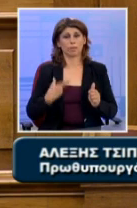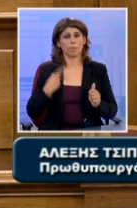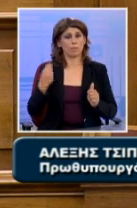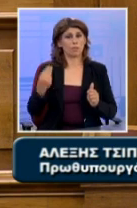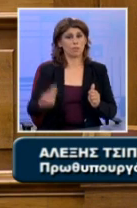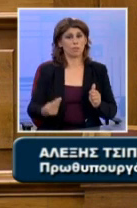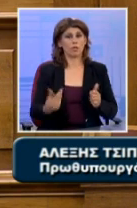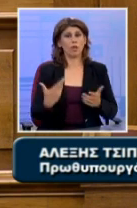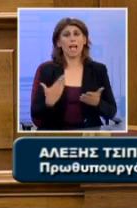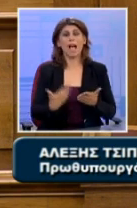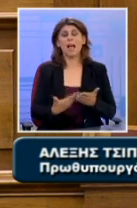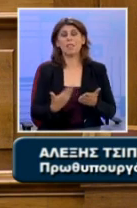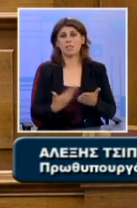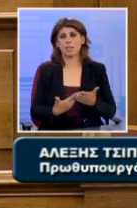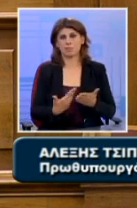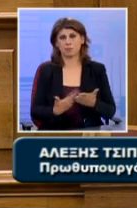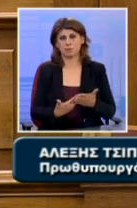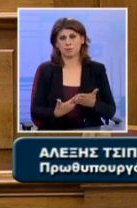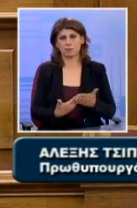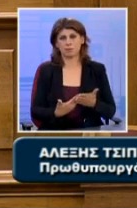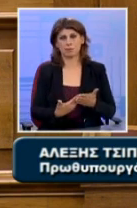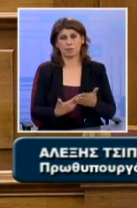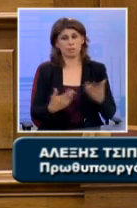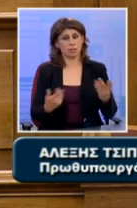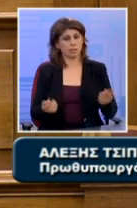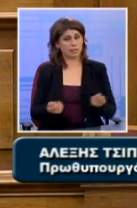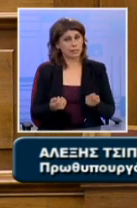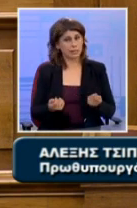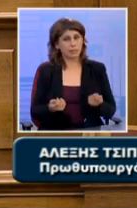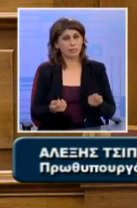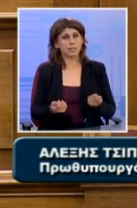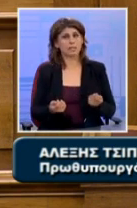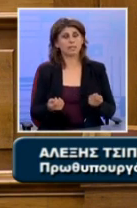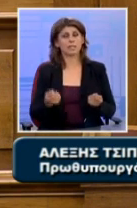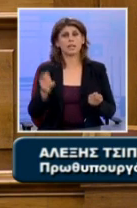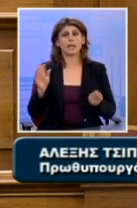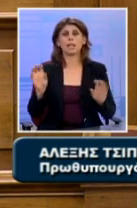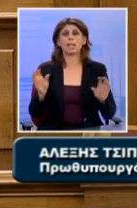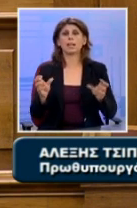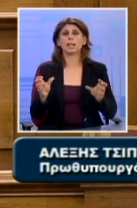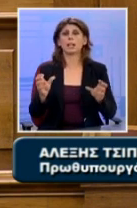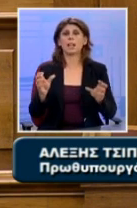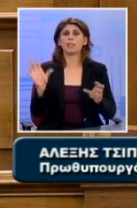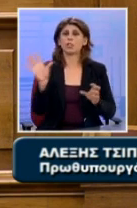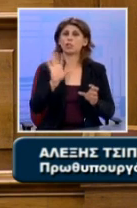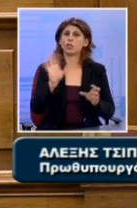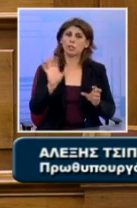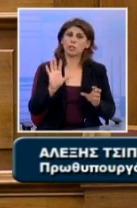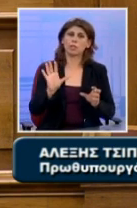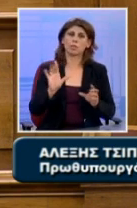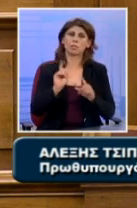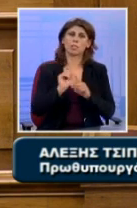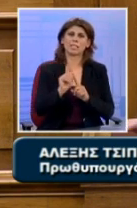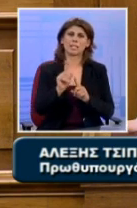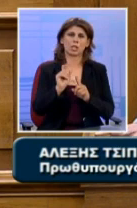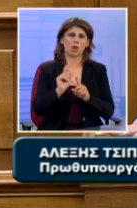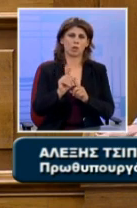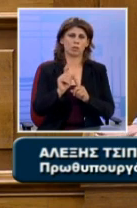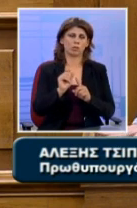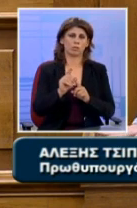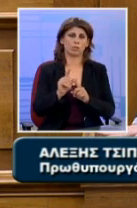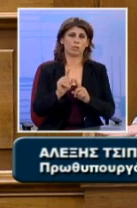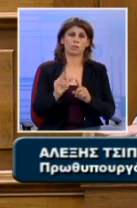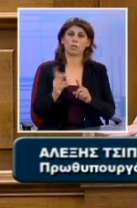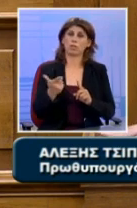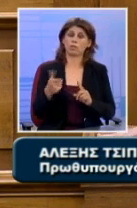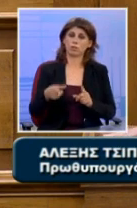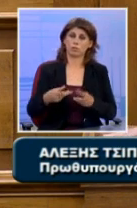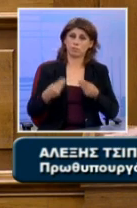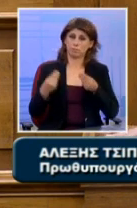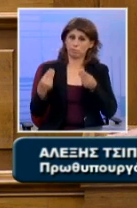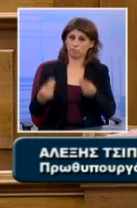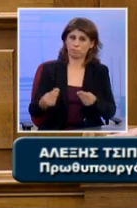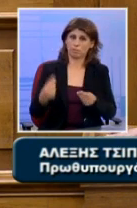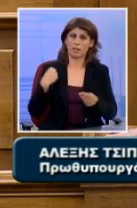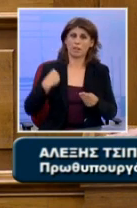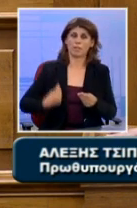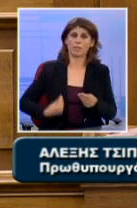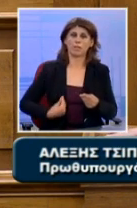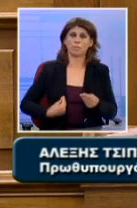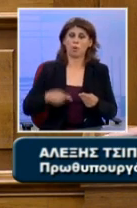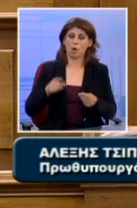χορηγήσει άδειες για την χρήση των ραδιοτηλεοπτικών συχνοτήτων, έτσι